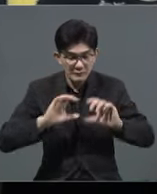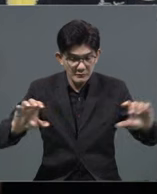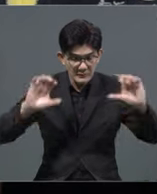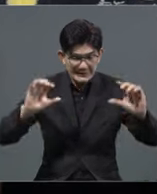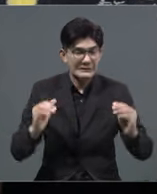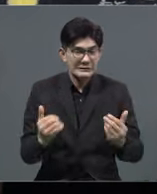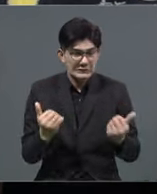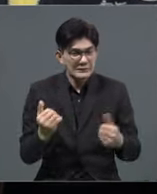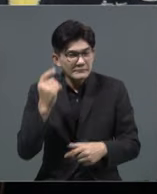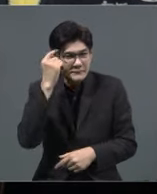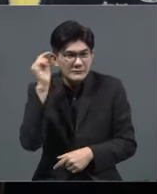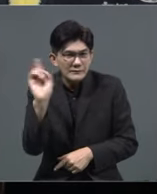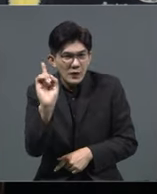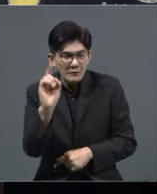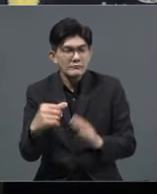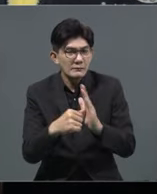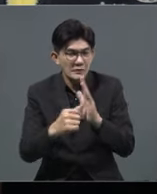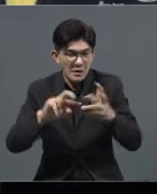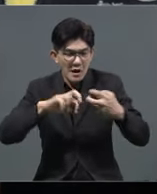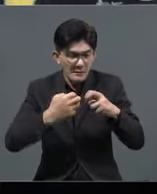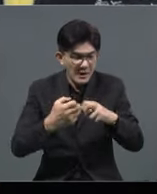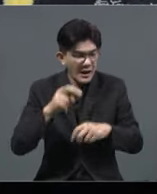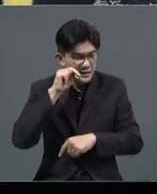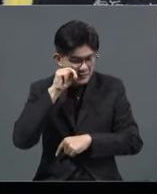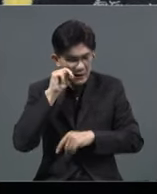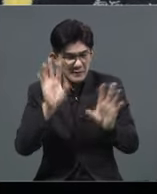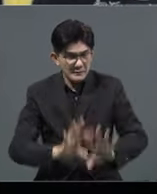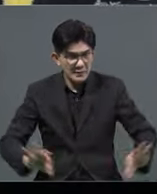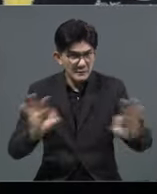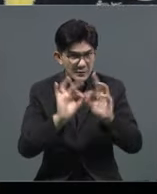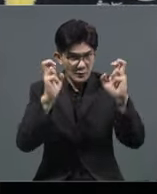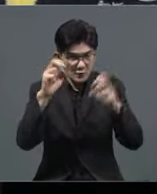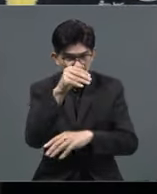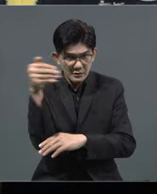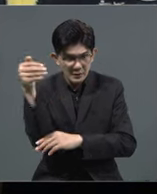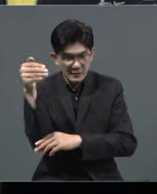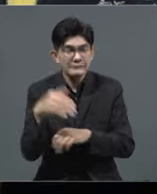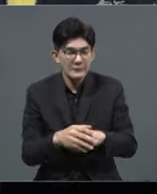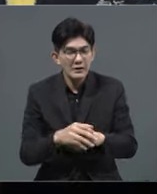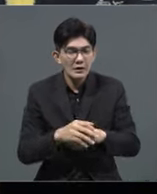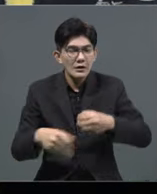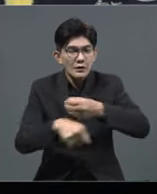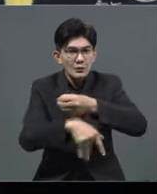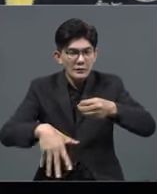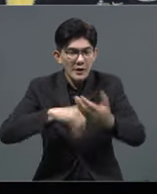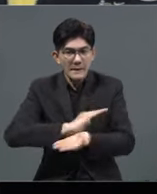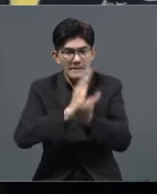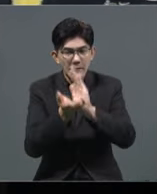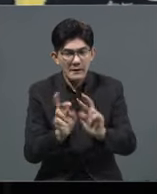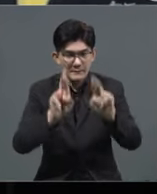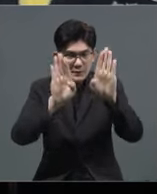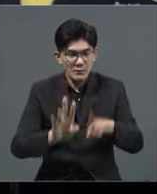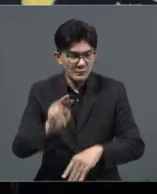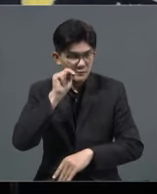องก็มองในเรื่องของการแก้ไขปัญหาน้ำเนี่ยเป็นวาระแห่งชาติเพราะฉะนั้นเราจะต้องมาปรับโครงสร้างในเรื่องของระบบชลประท